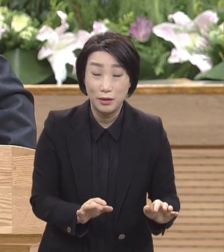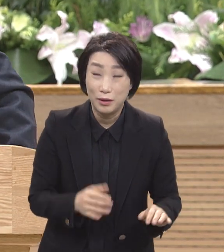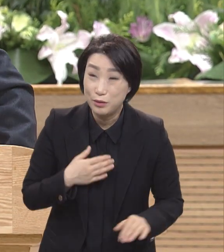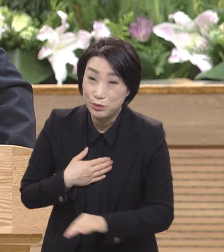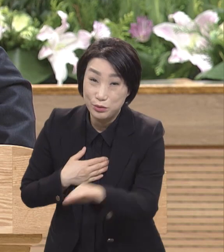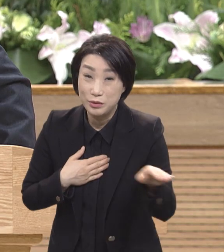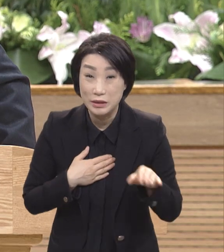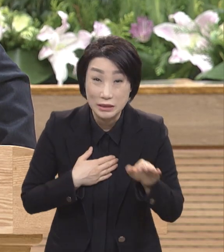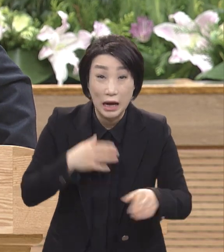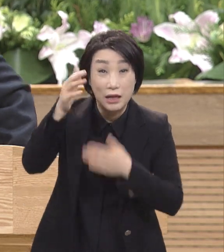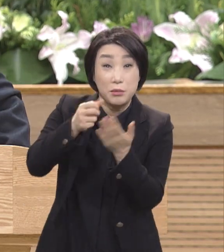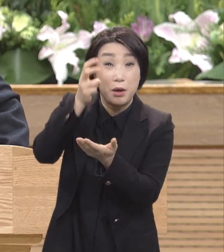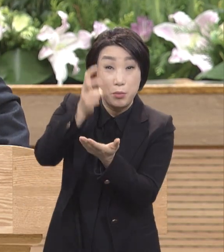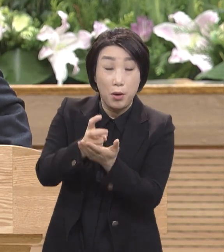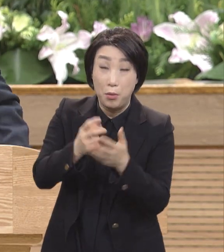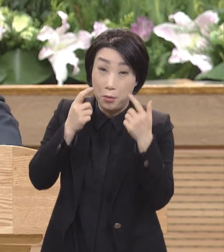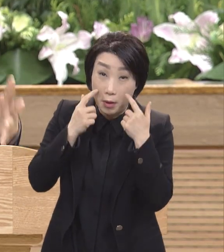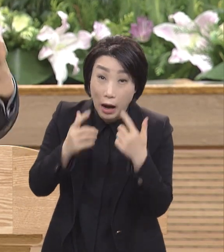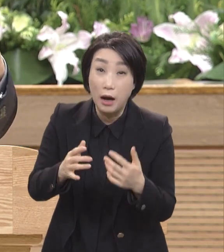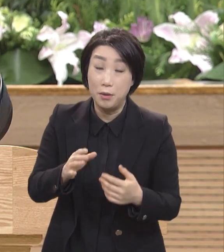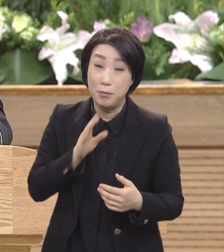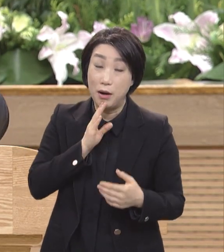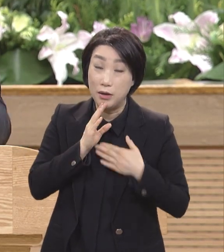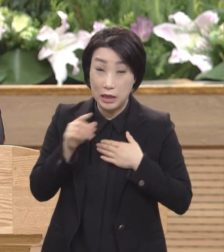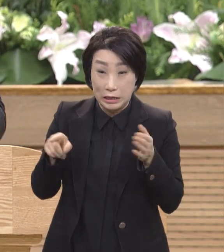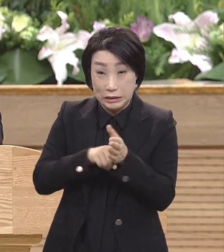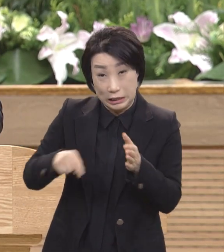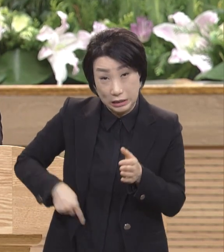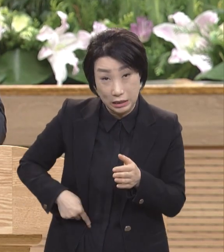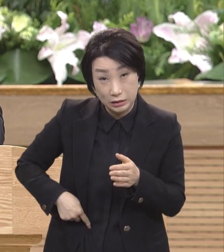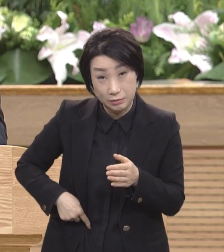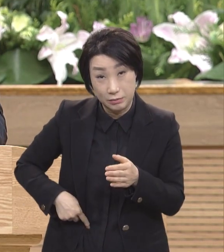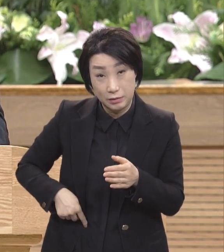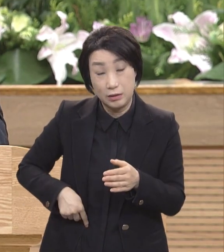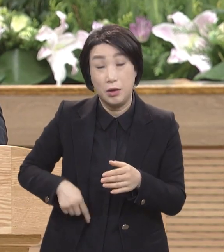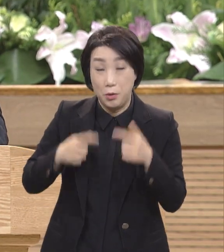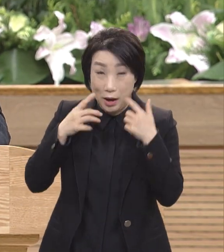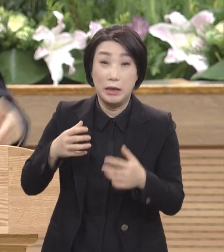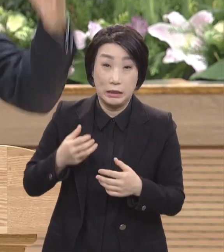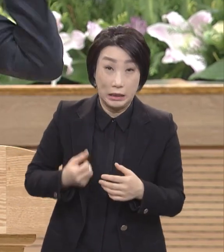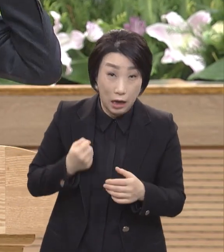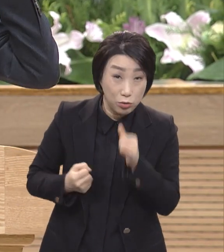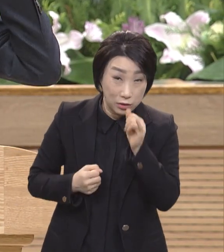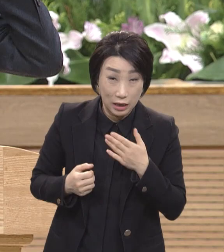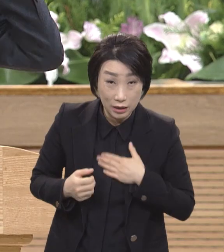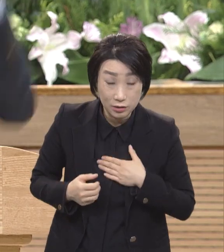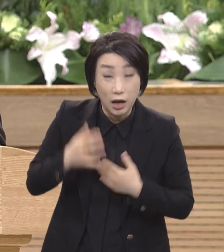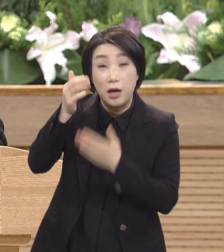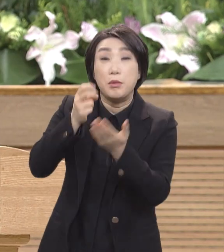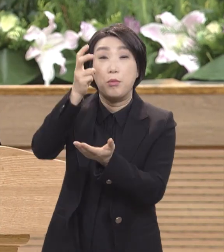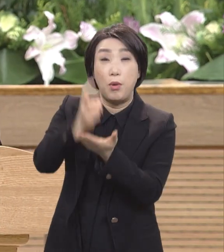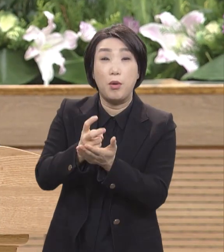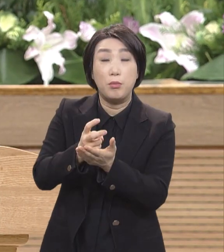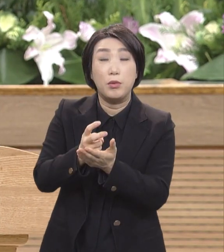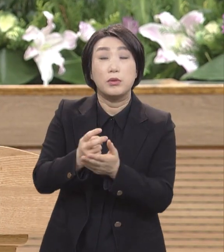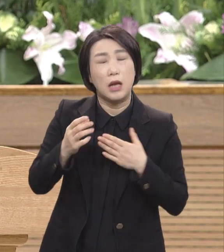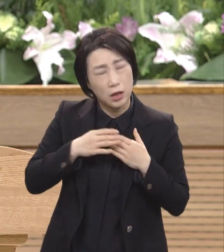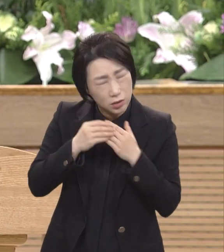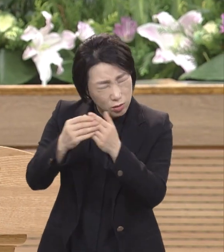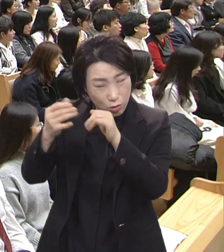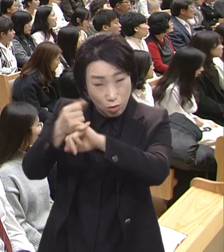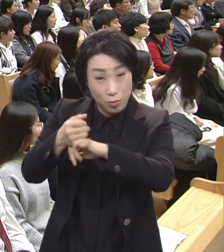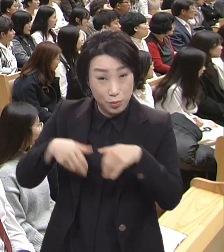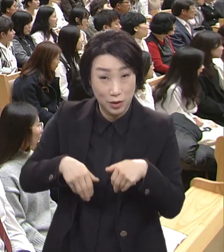우리는 하나님의 법이 분명히 내 신앙 양심에 살아서 그 법이 나를 움직이지 않으면 절대